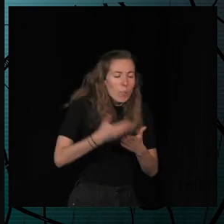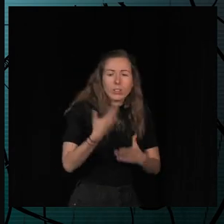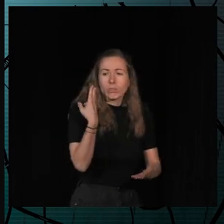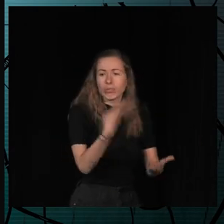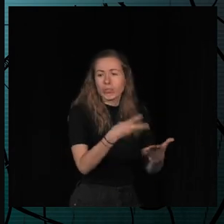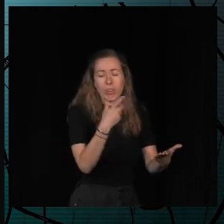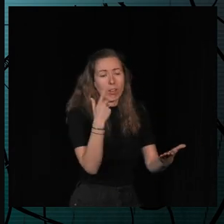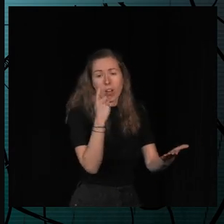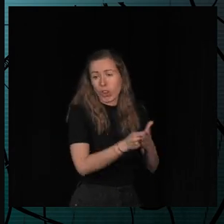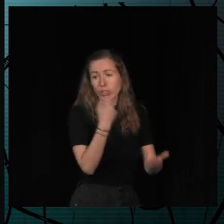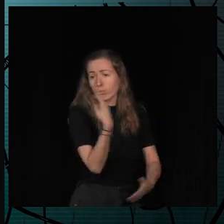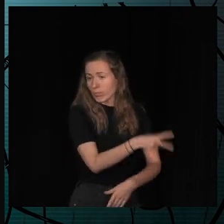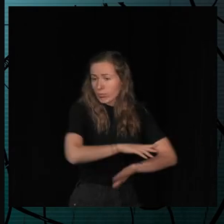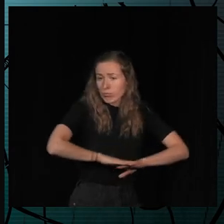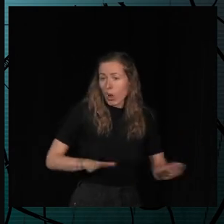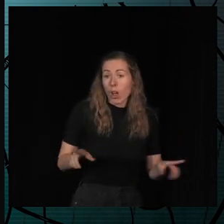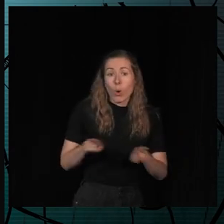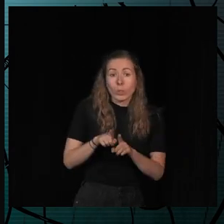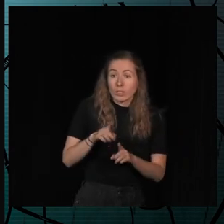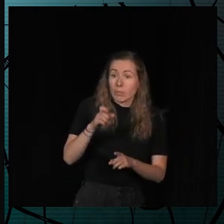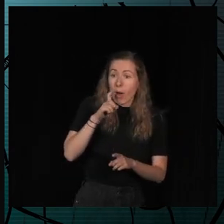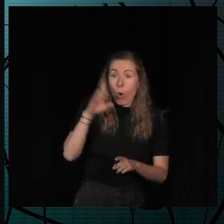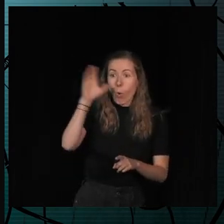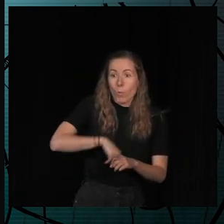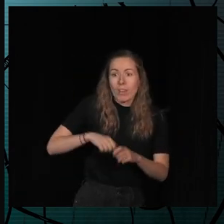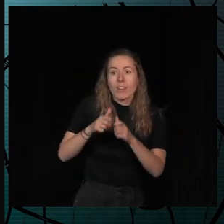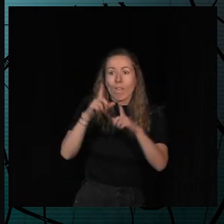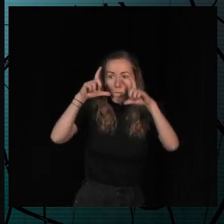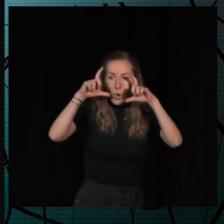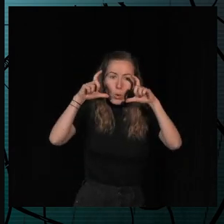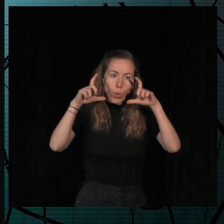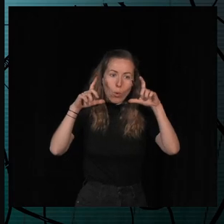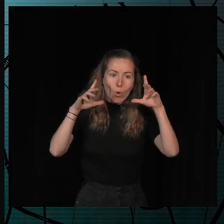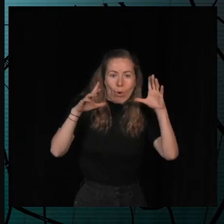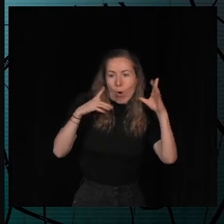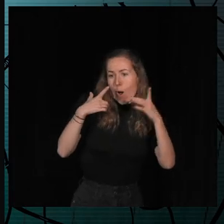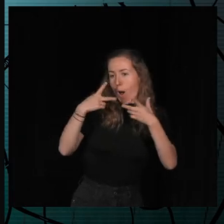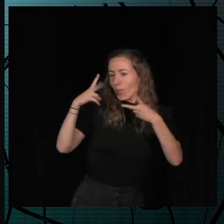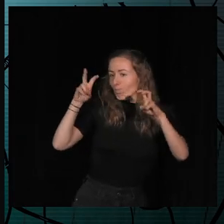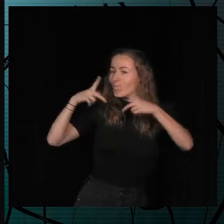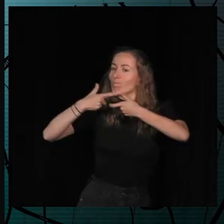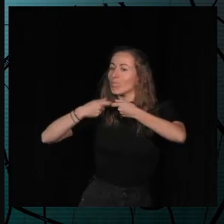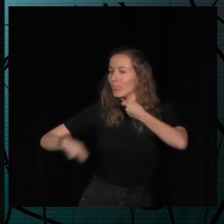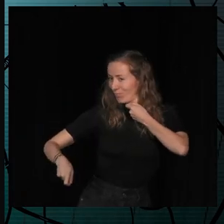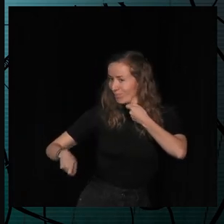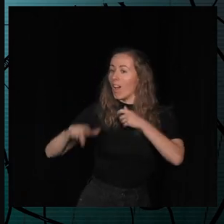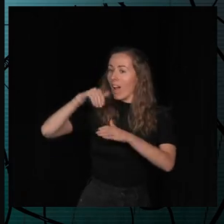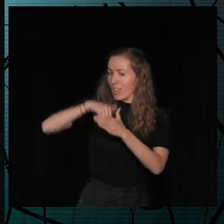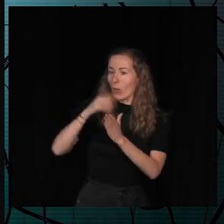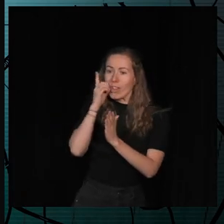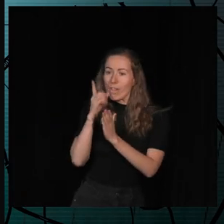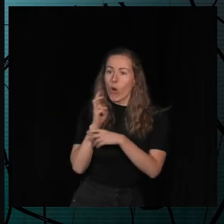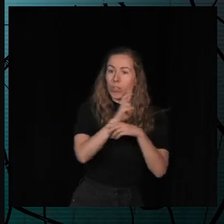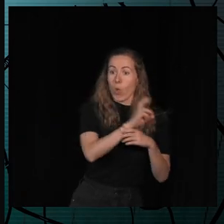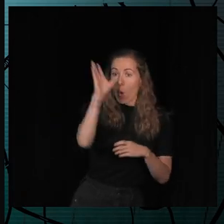de euh planquer leurs photos euh plus ou moins inapproprié en prêtant leur portable au gamin donc ça